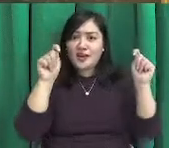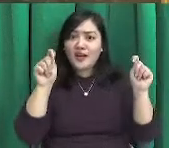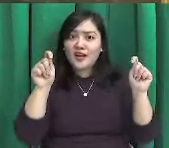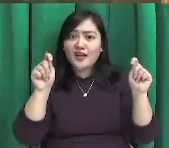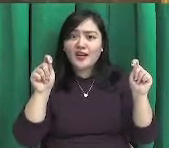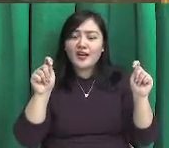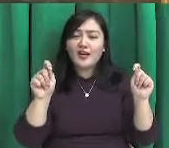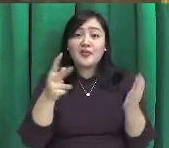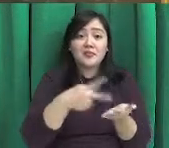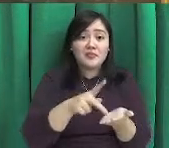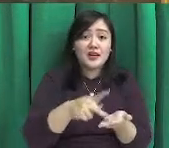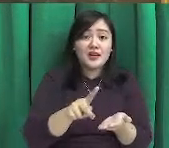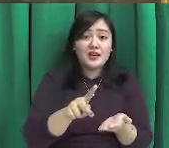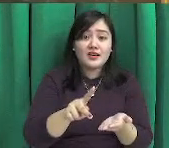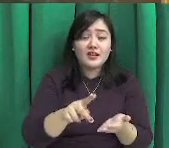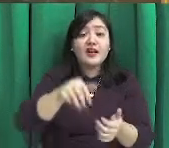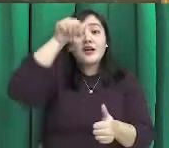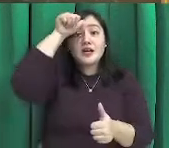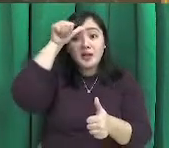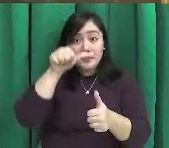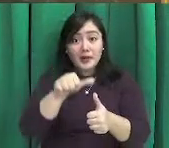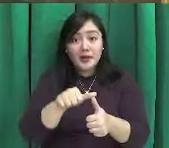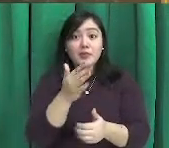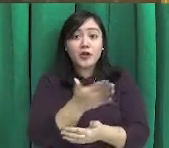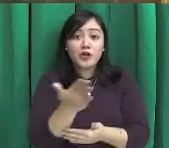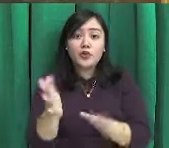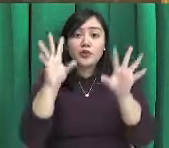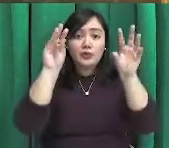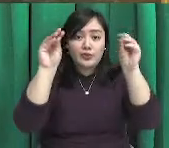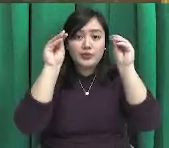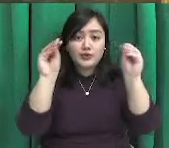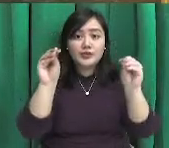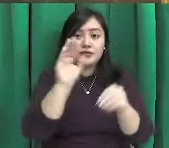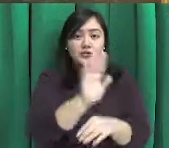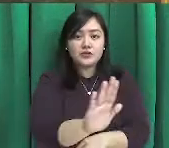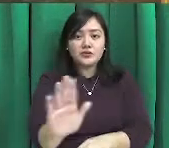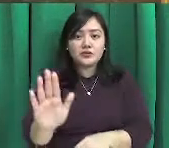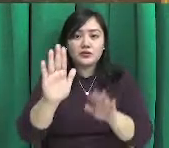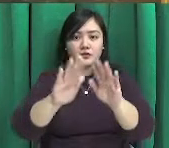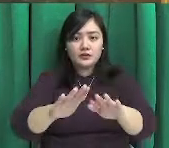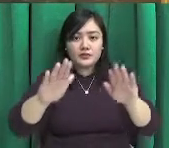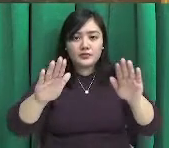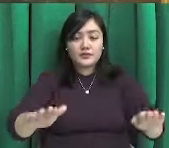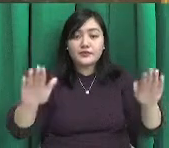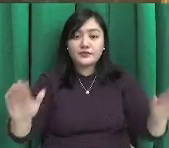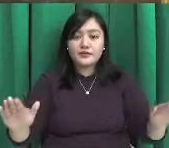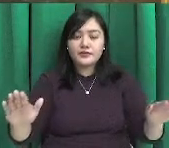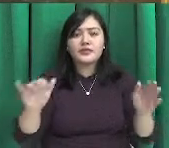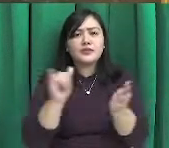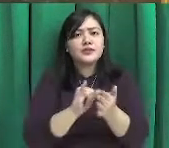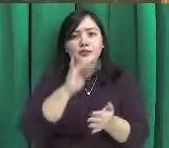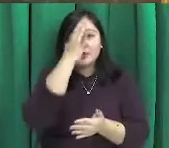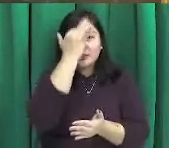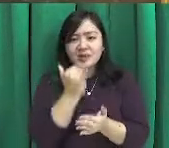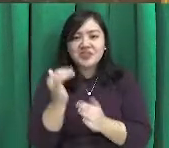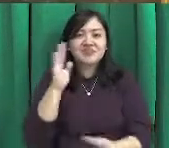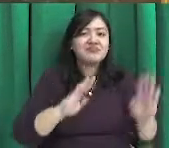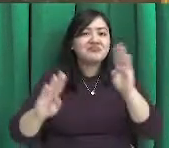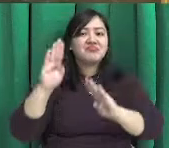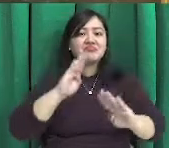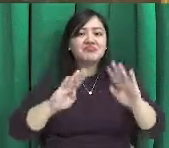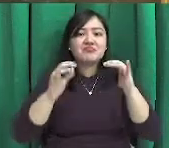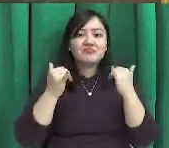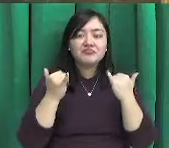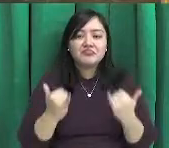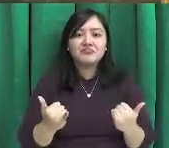mga tinuturuan tayong anak. You see? Kaya nga ang problema ho natin mga kapatid ngayon. Tignan mo, may